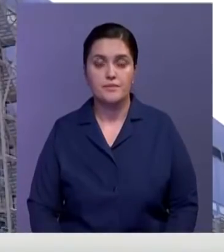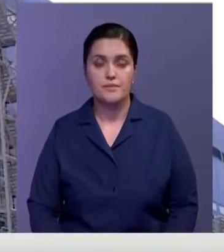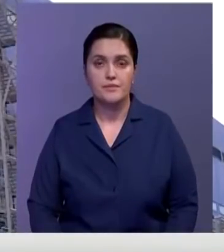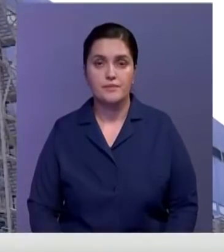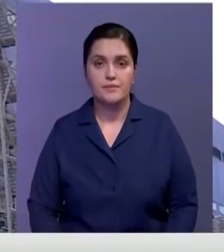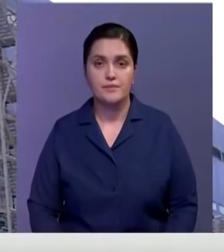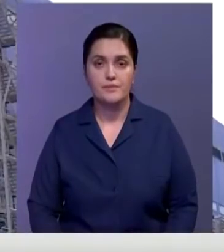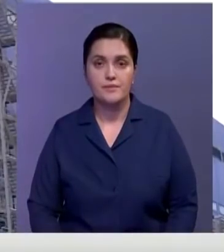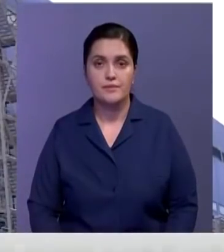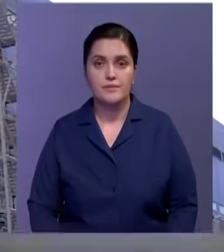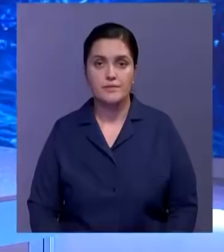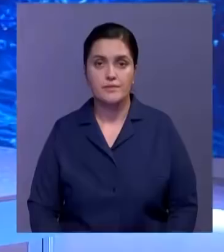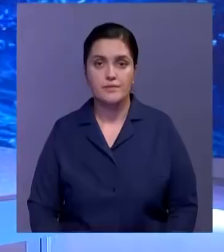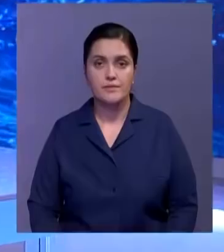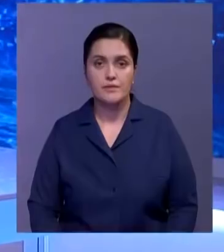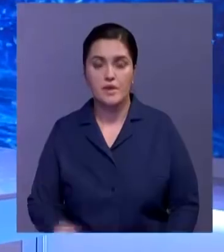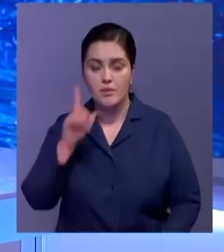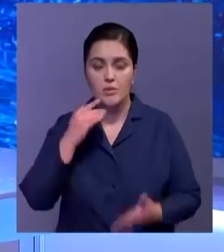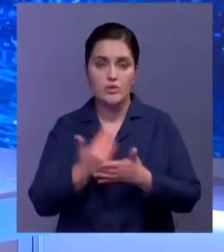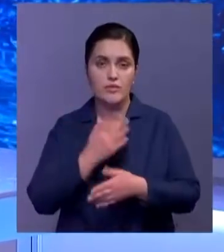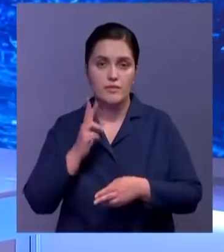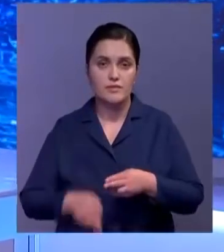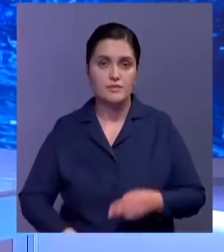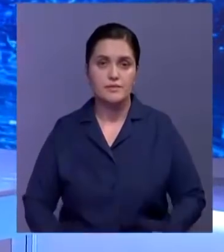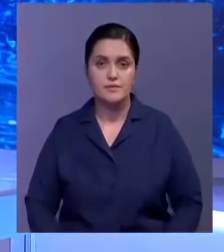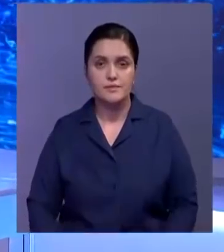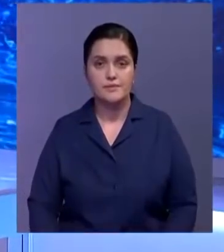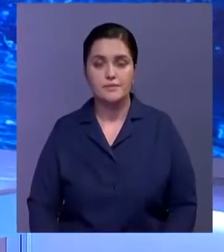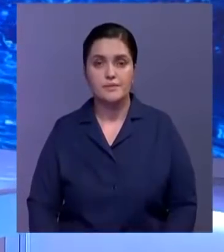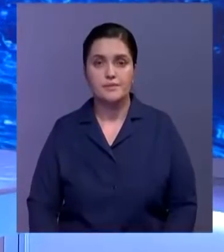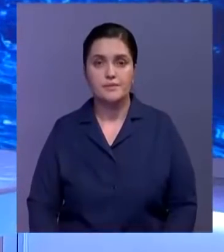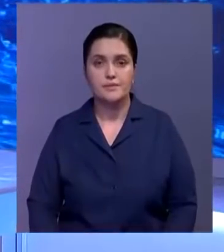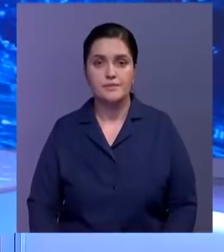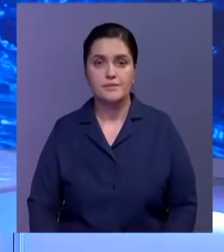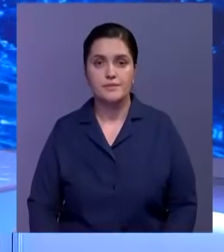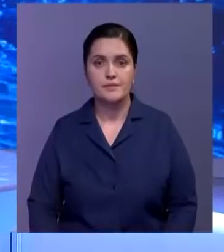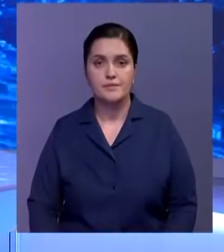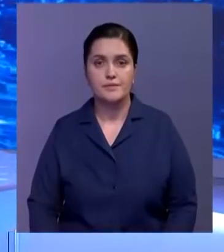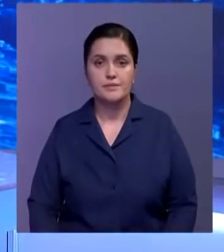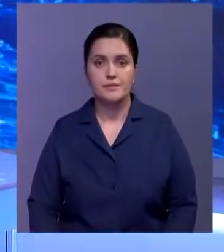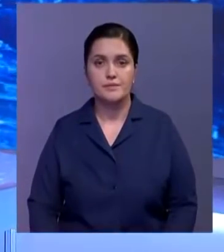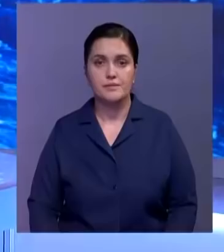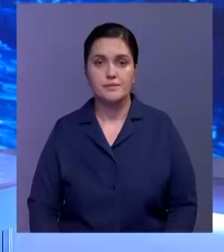24. На этом наш выпуск завершен. Спасибо, что были с нами. Всего доброго.